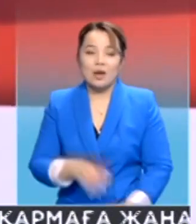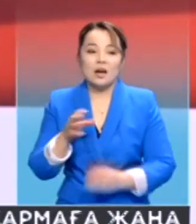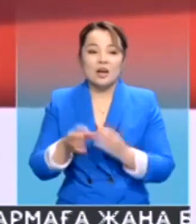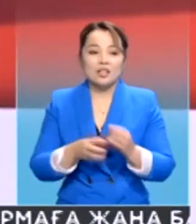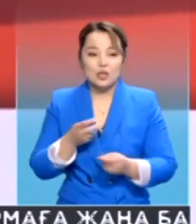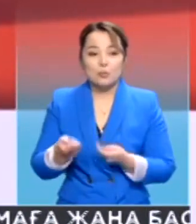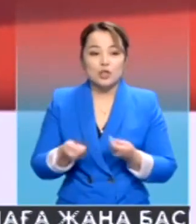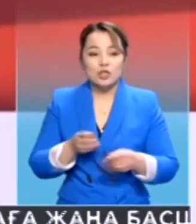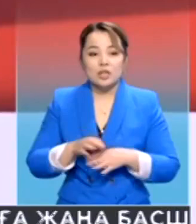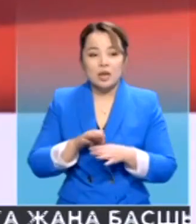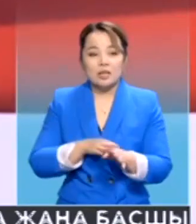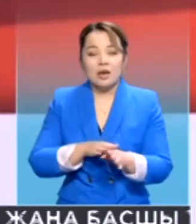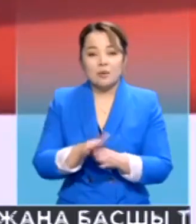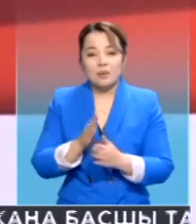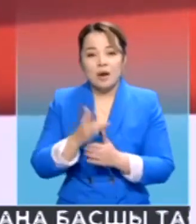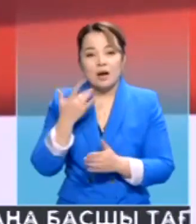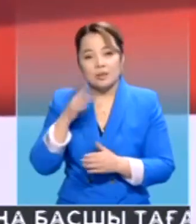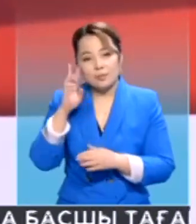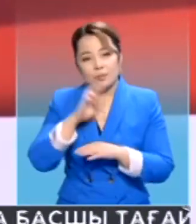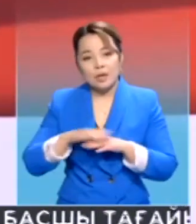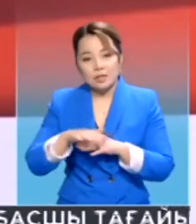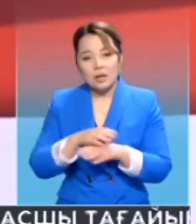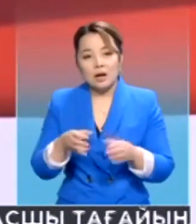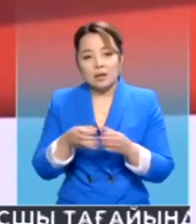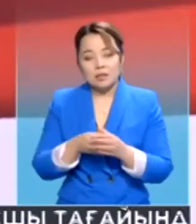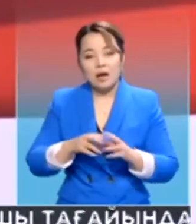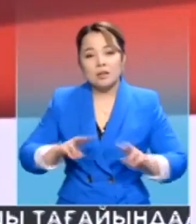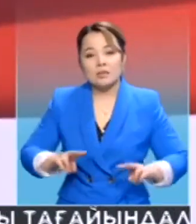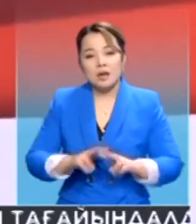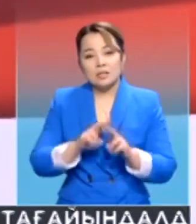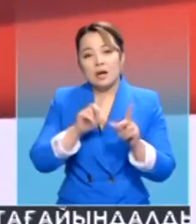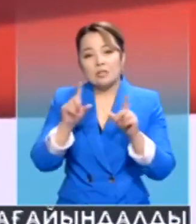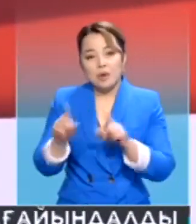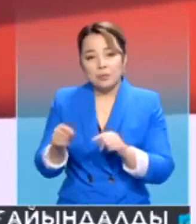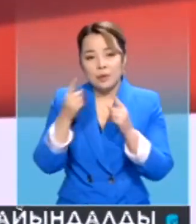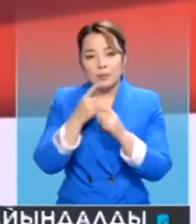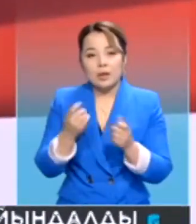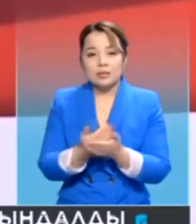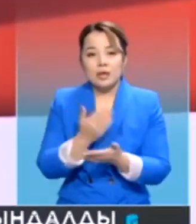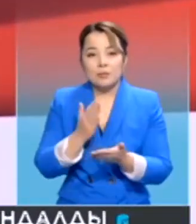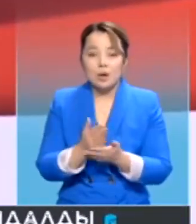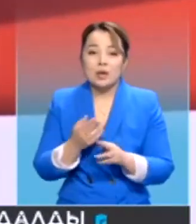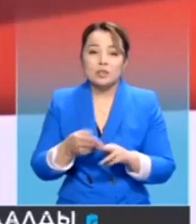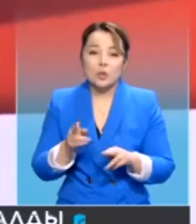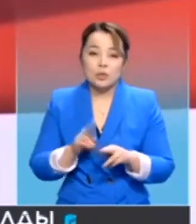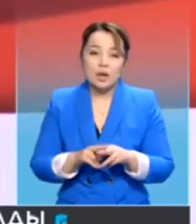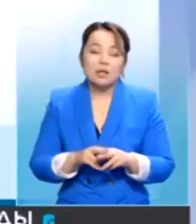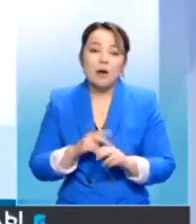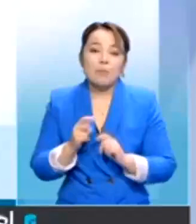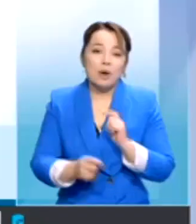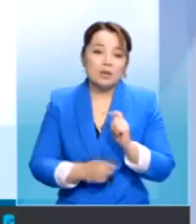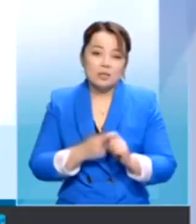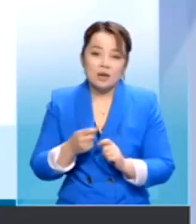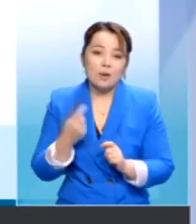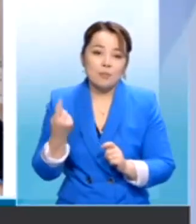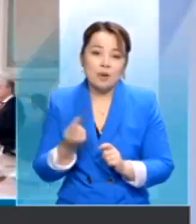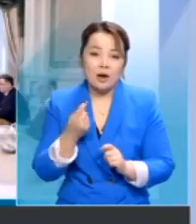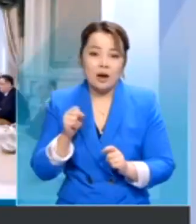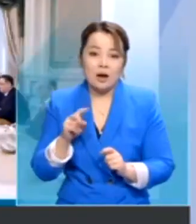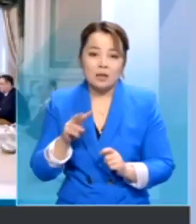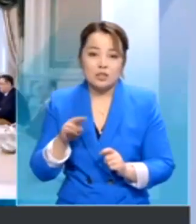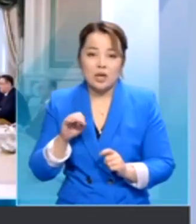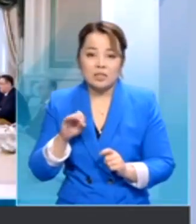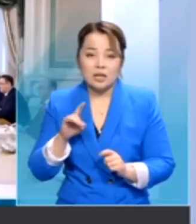Әлемнің жетекші басылымдары Ақш мемлекеттік хатшысының Астанаға сапары туралы мақала жариялап жатыр. Сондай-ақ материалдардың бірі